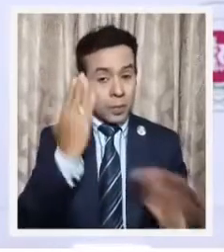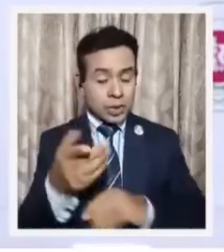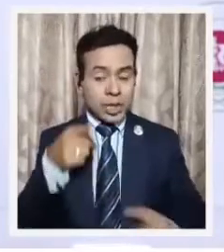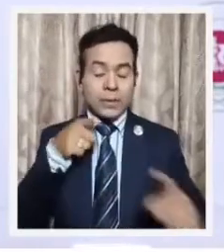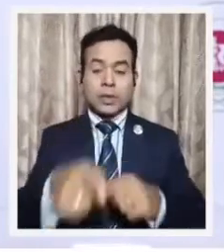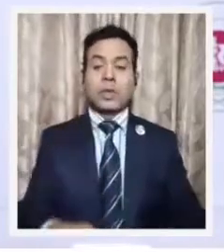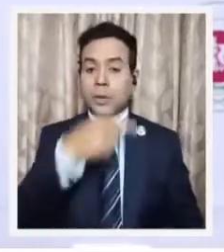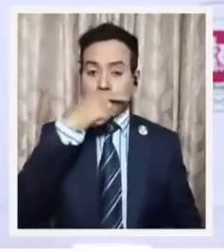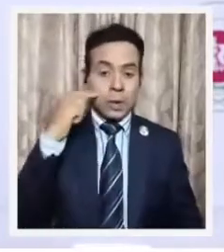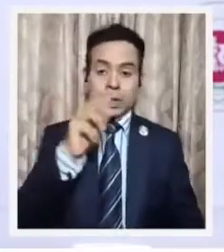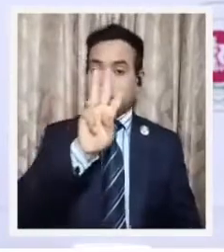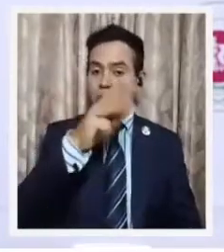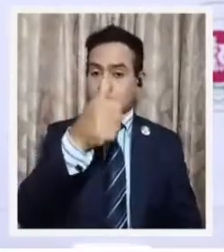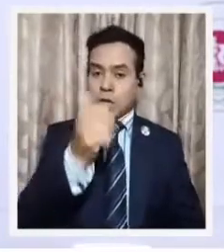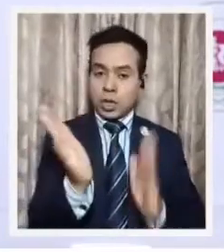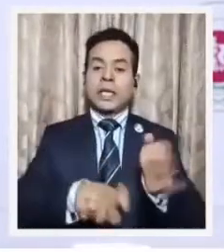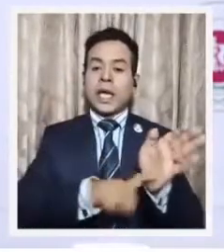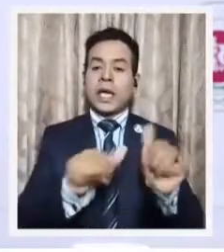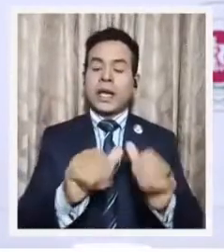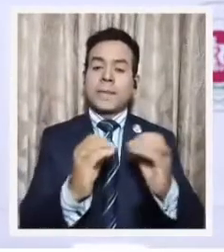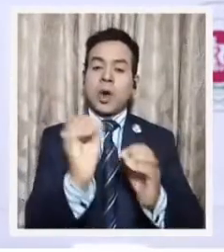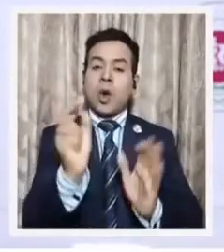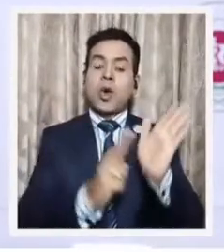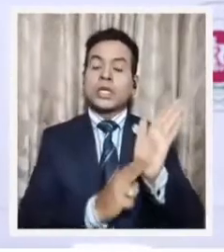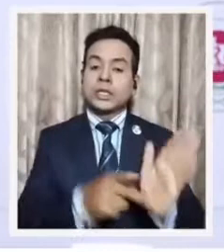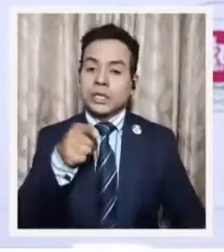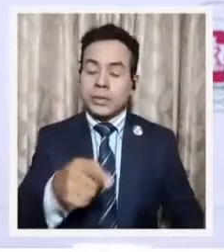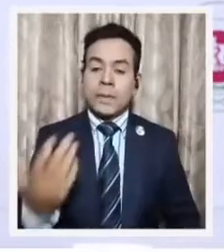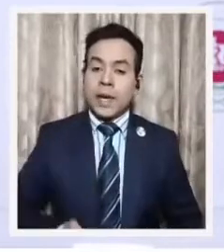হার 1.31%।